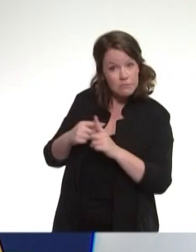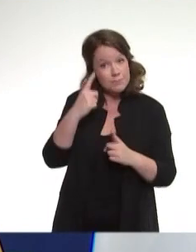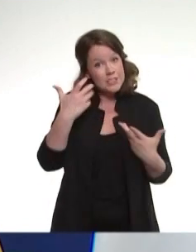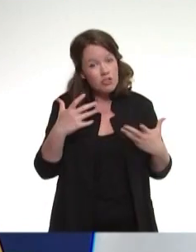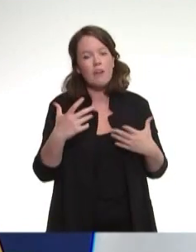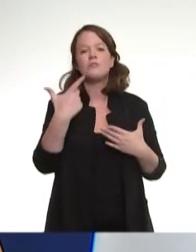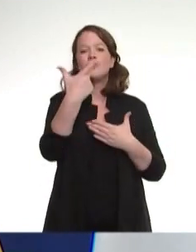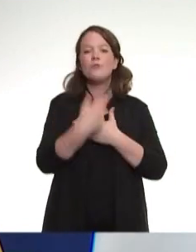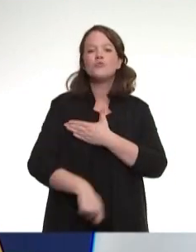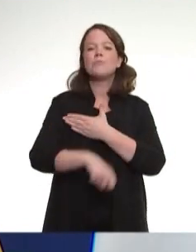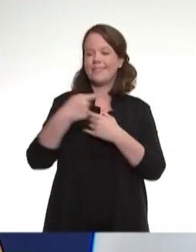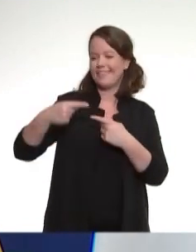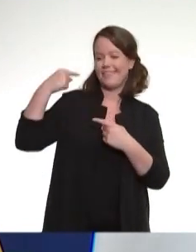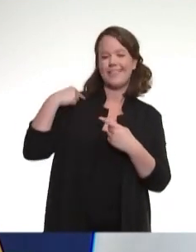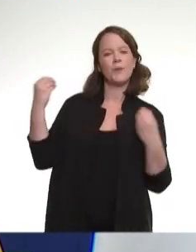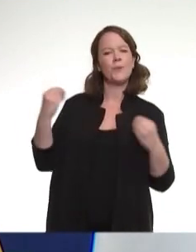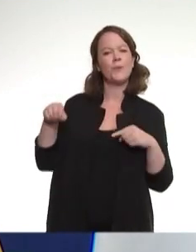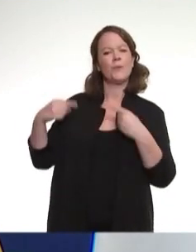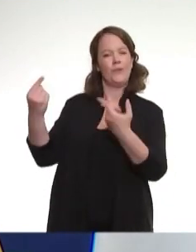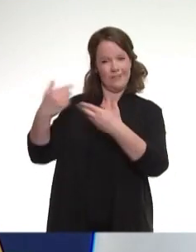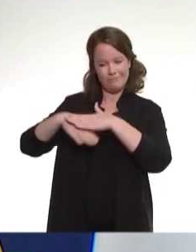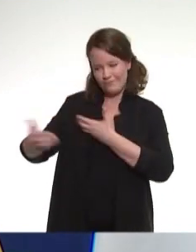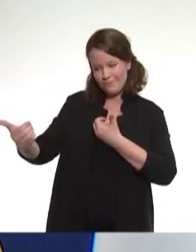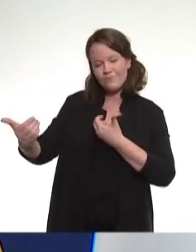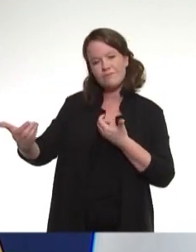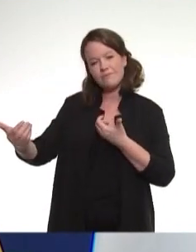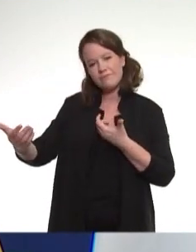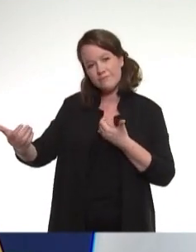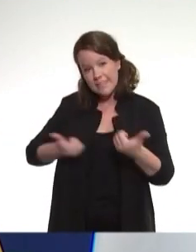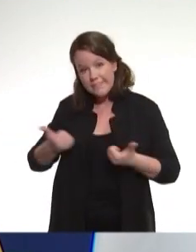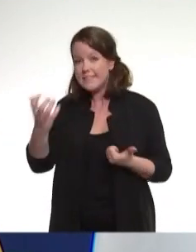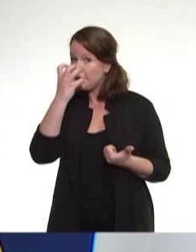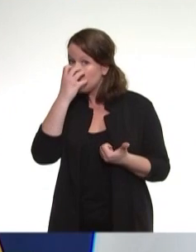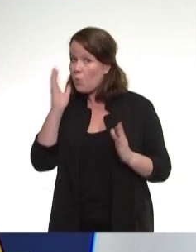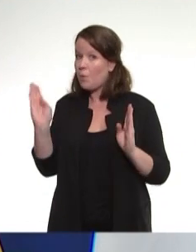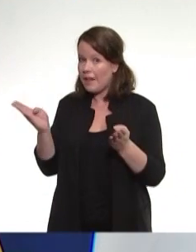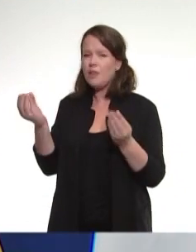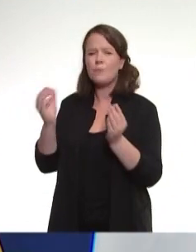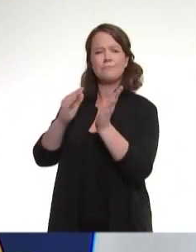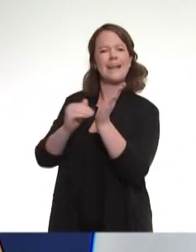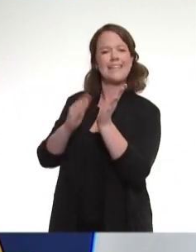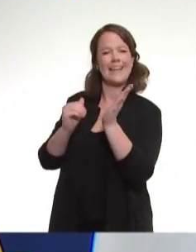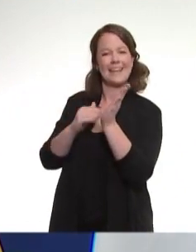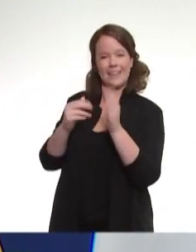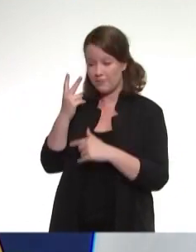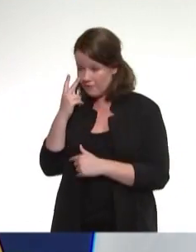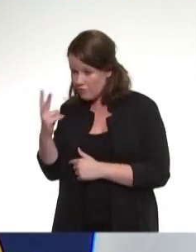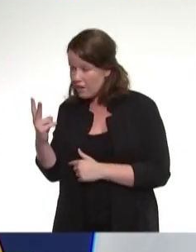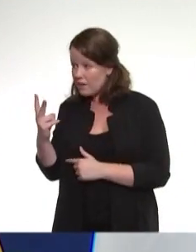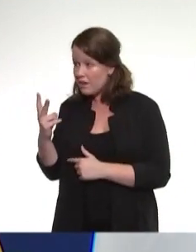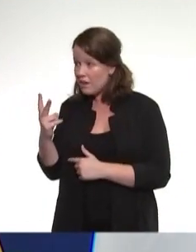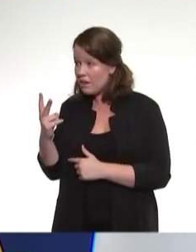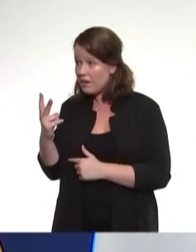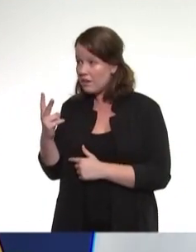justement à marseille dans un service de réanimation le service dans lequel vous aviez 14 lits sur 15 occupés par des malades du co lead était un service